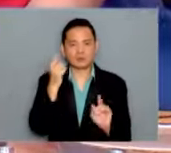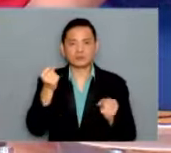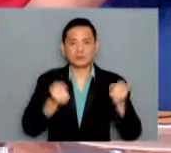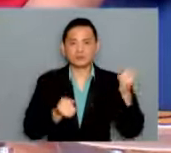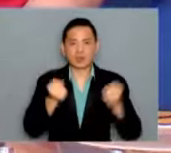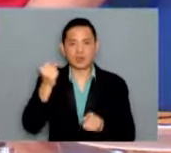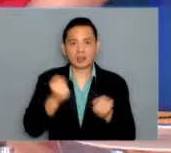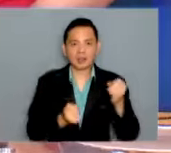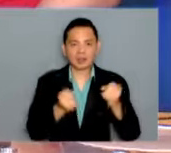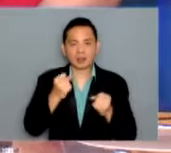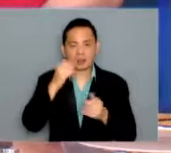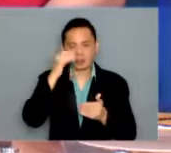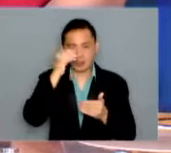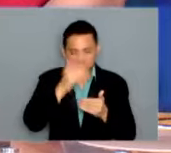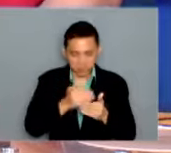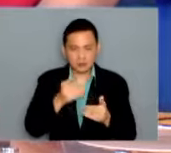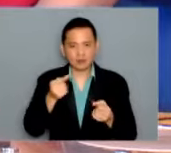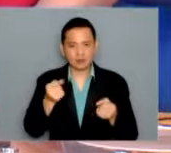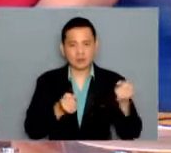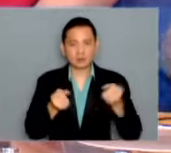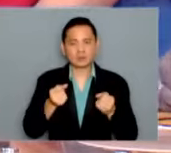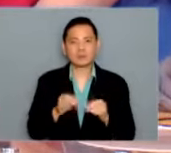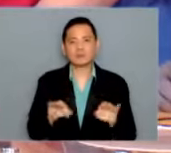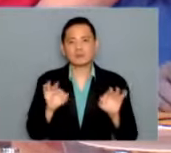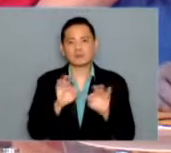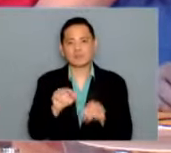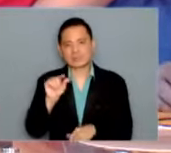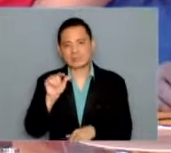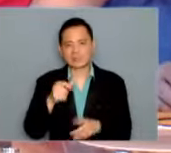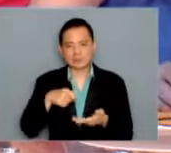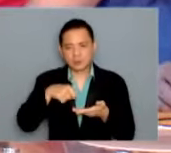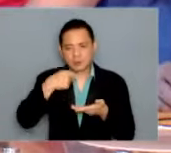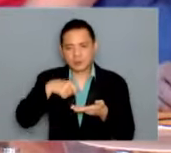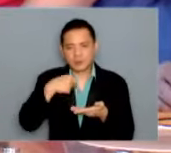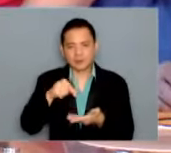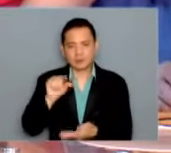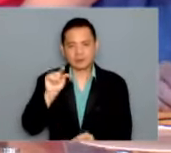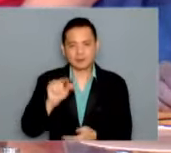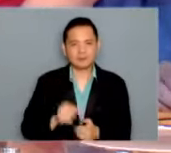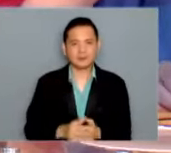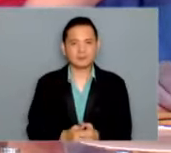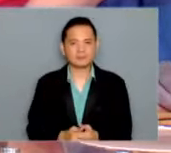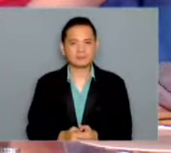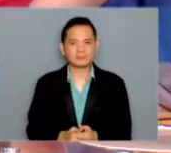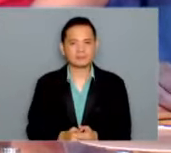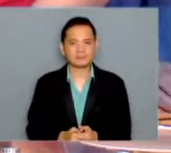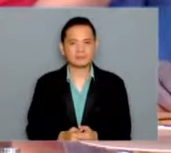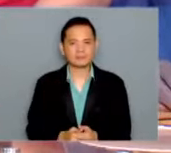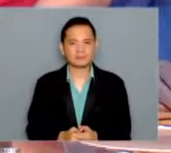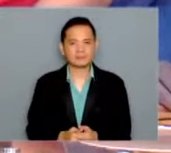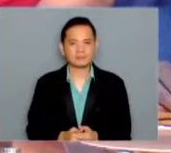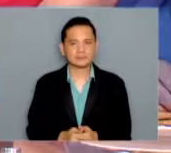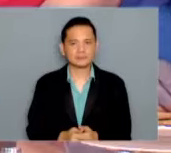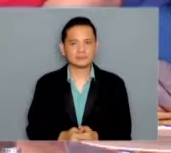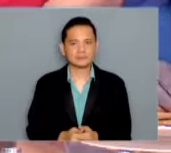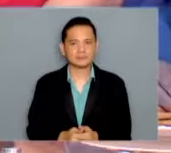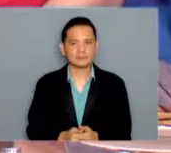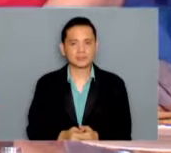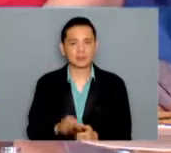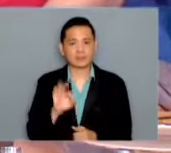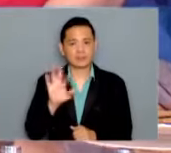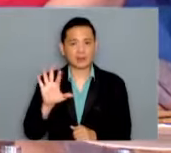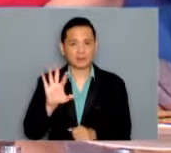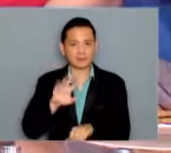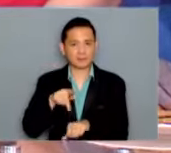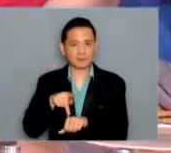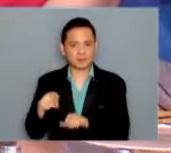nababangga. So kinakailangan din, may news item tayo nung isang araw sa ano, sa Frontline Tonight at saka sa Frontline Pilipinas. Ang problema